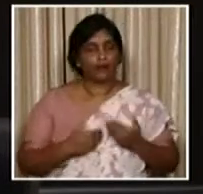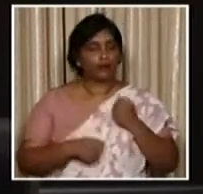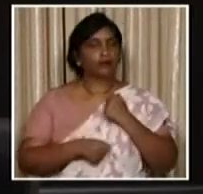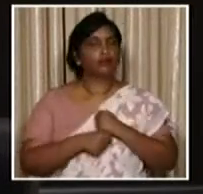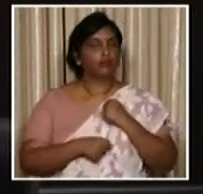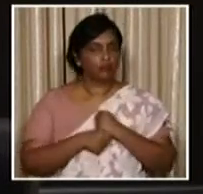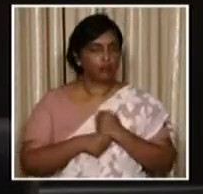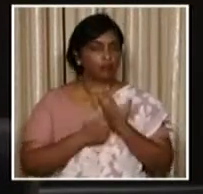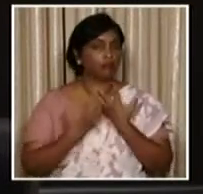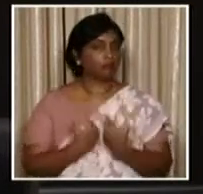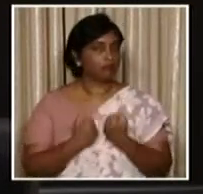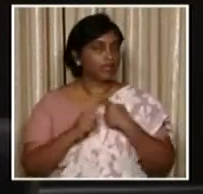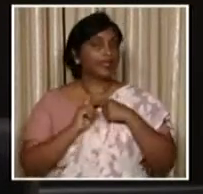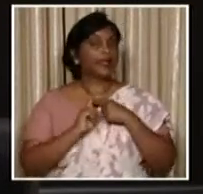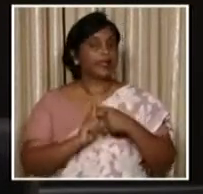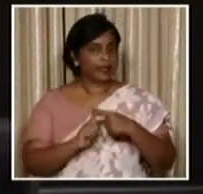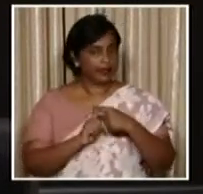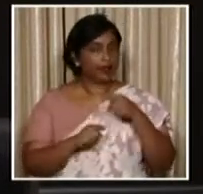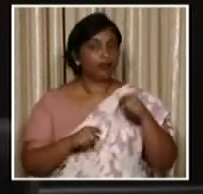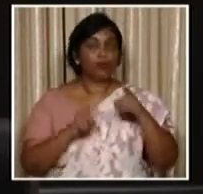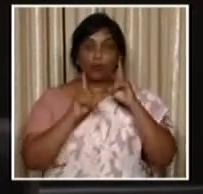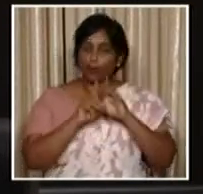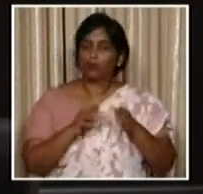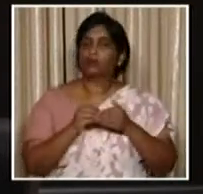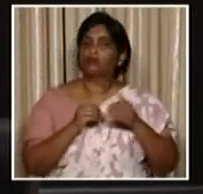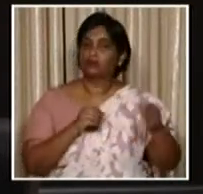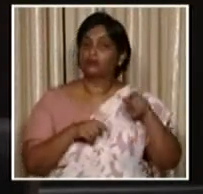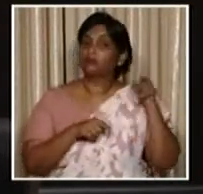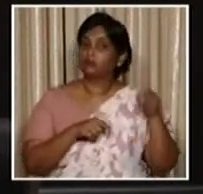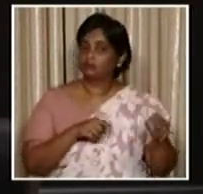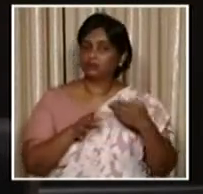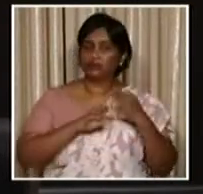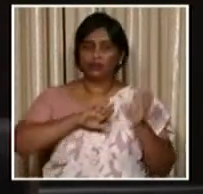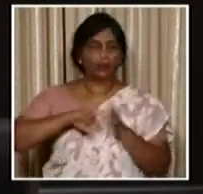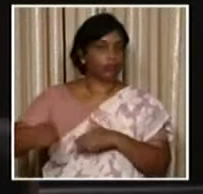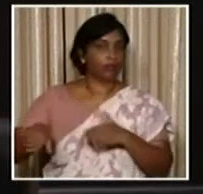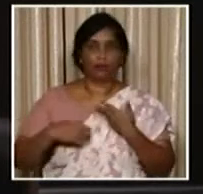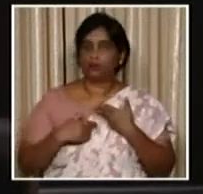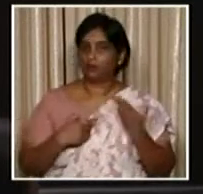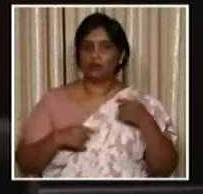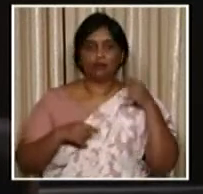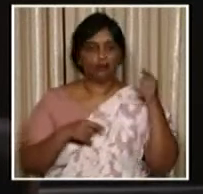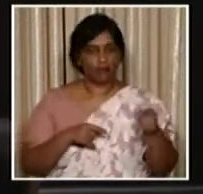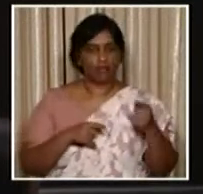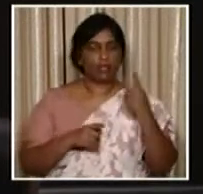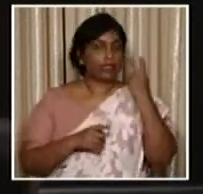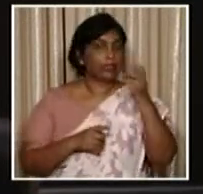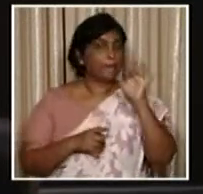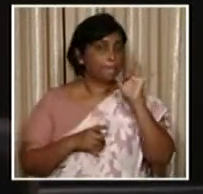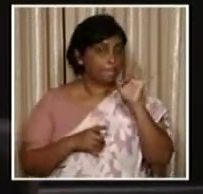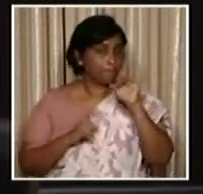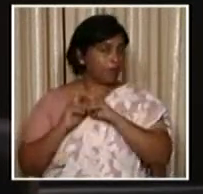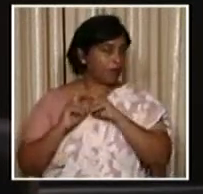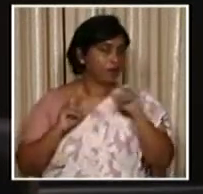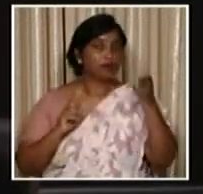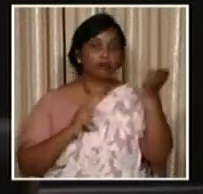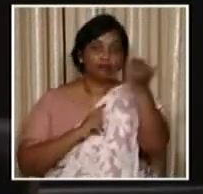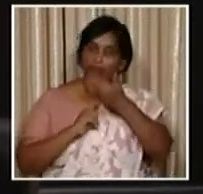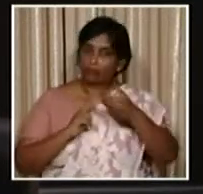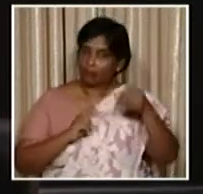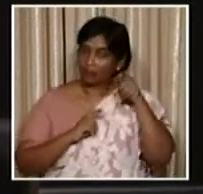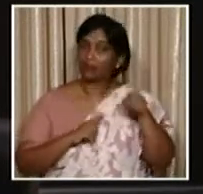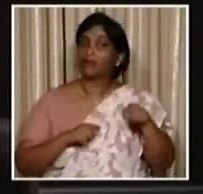රජය අත්කරගත්තු ඉලක්ක අපි ඒ ඔස්සේ ගියා ඒවා පැත්තකට දැම්මේ නැහැ ඒවා 2015 ඉඳන් ඔබ තමුන්